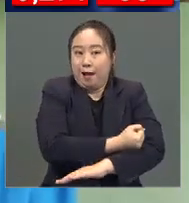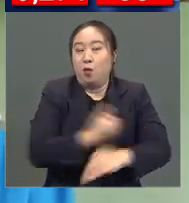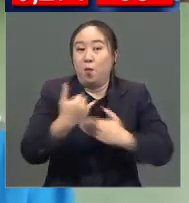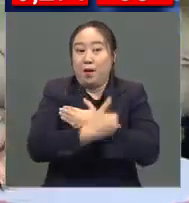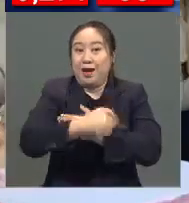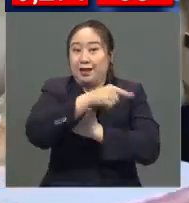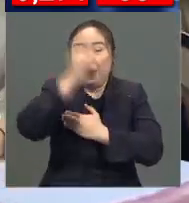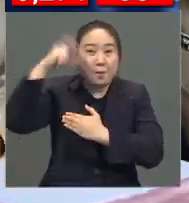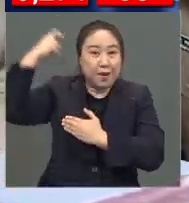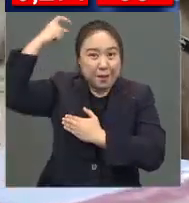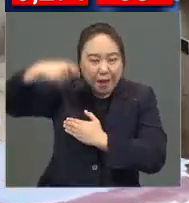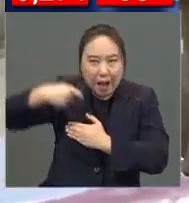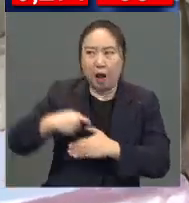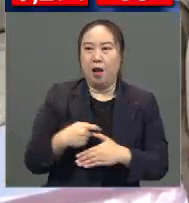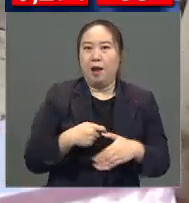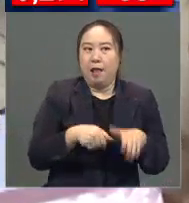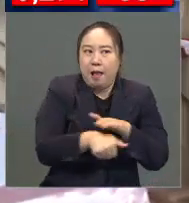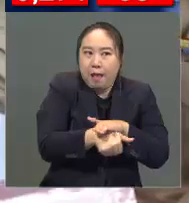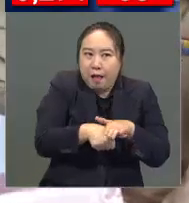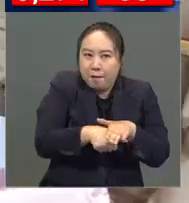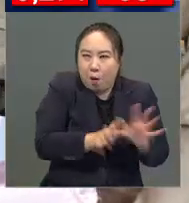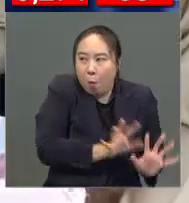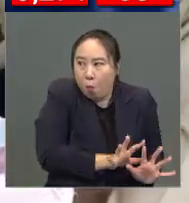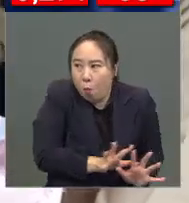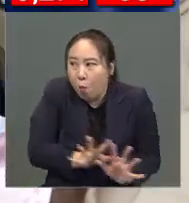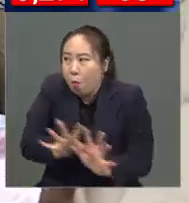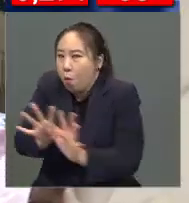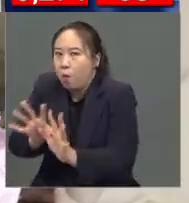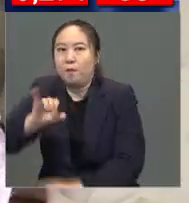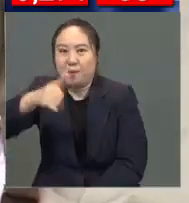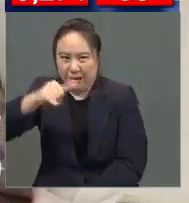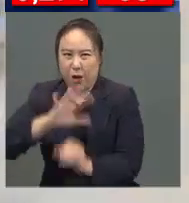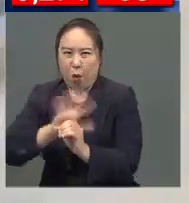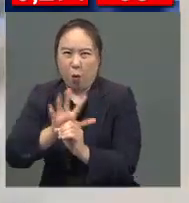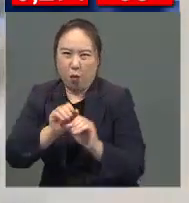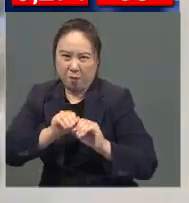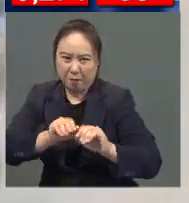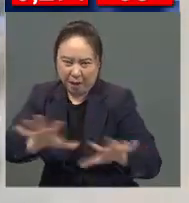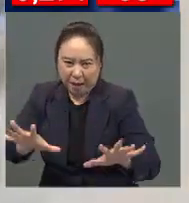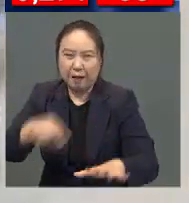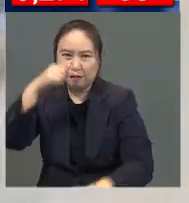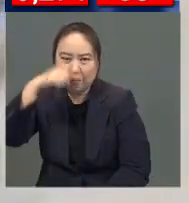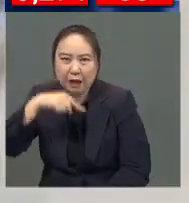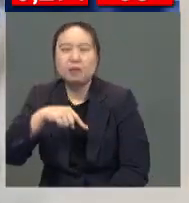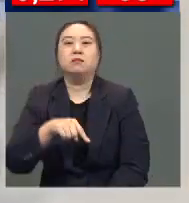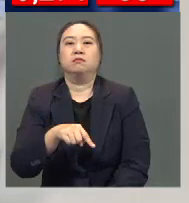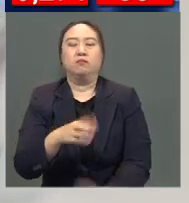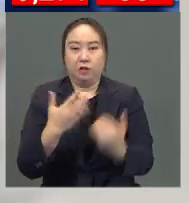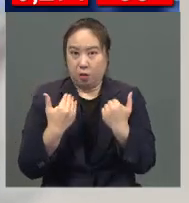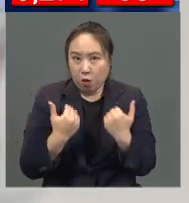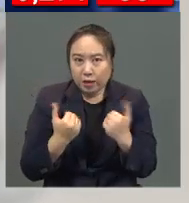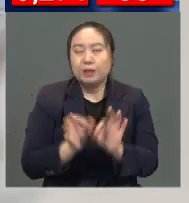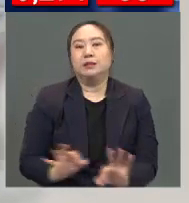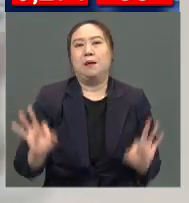าวชาวเมียนมาเข้ามาในพื้นที่ก็อาจจะมีการแพร่ระบาดของโรคโควิด-19 เข้าสู่ประเทศไทยได้เพราะฉ